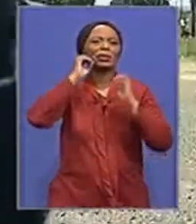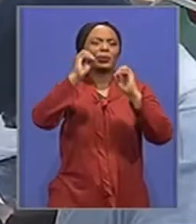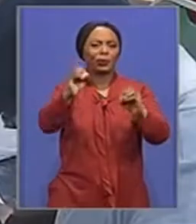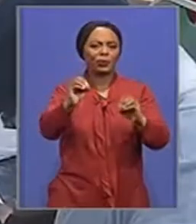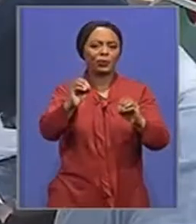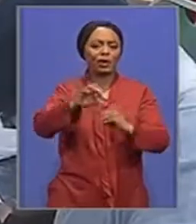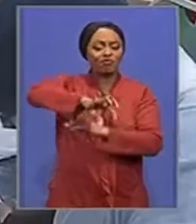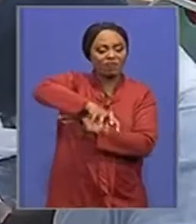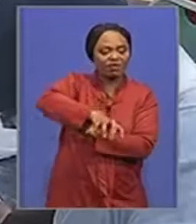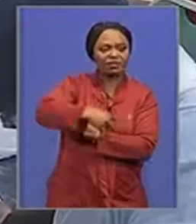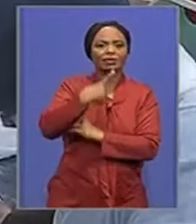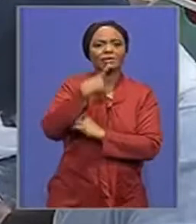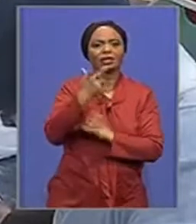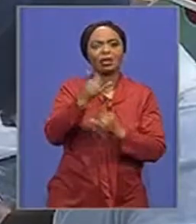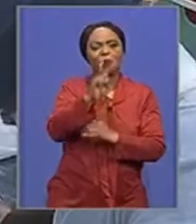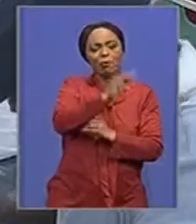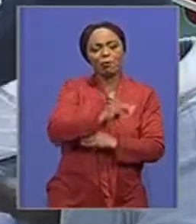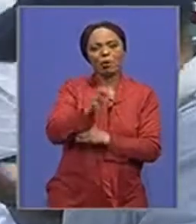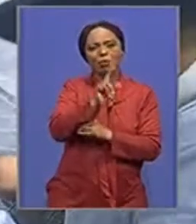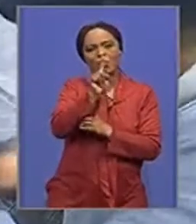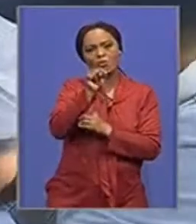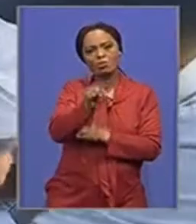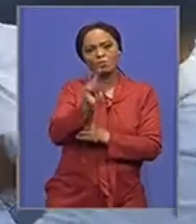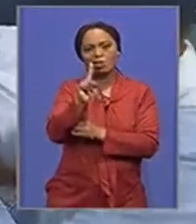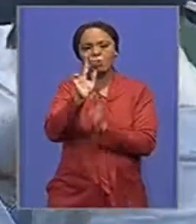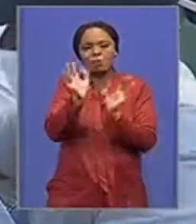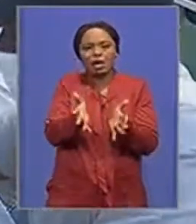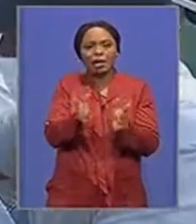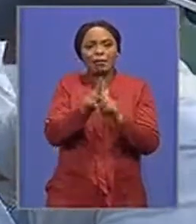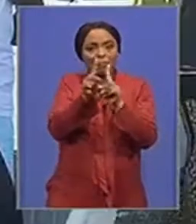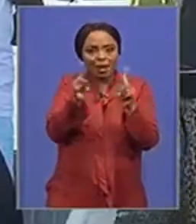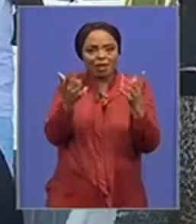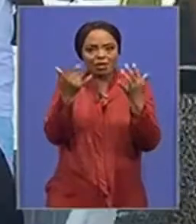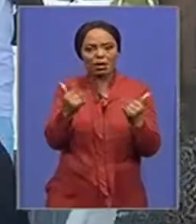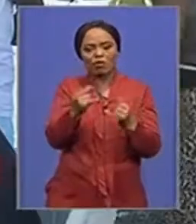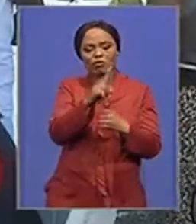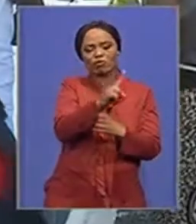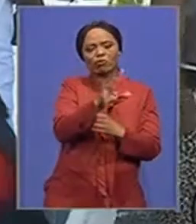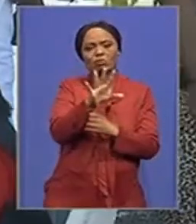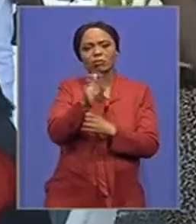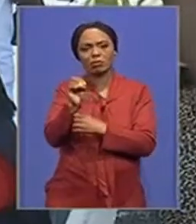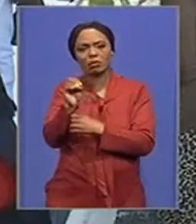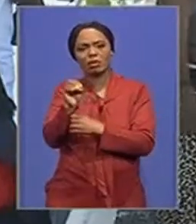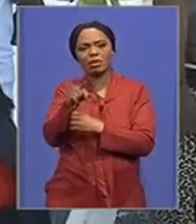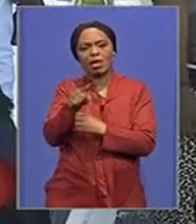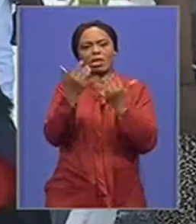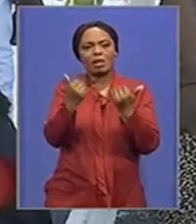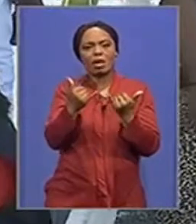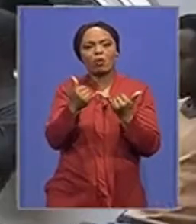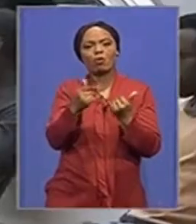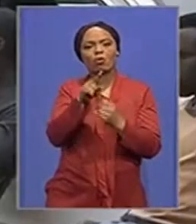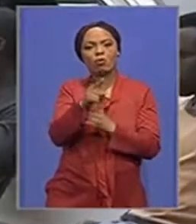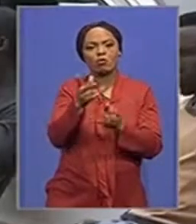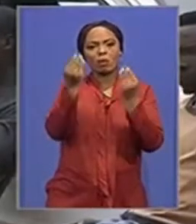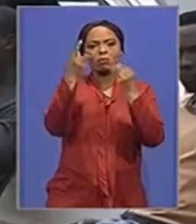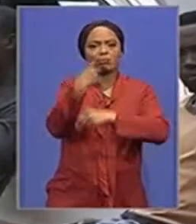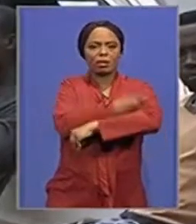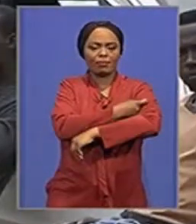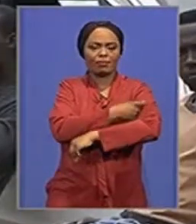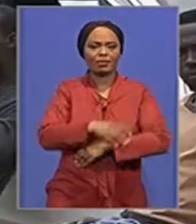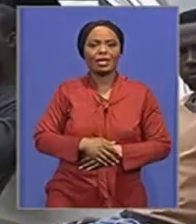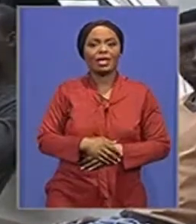na le bonyane bja batho ba milione o tee fegolana tee e fela ke batho ba 159 bao ba hlabetšwego moento.